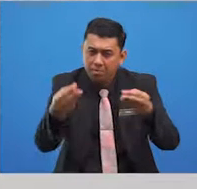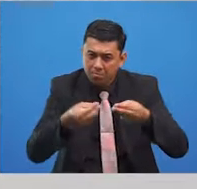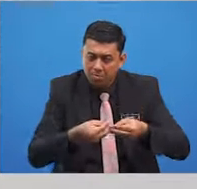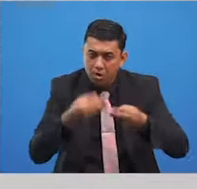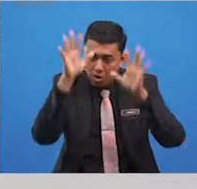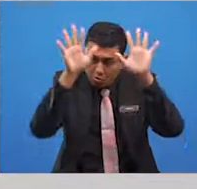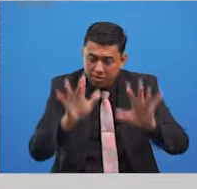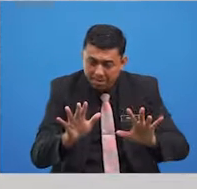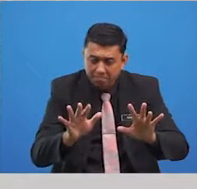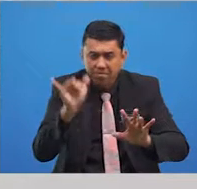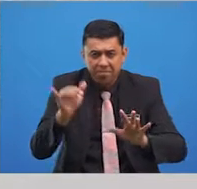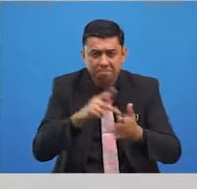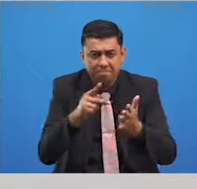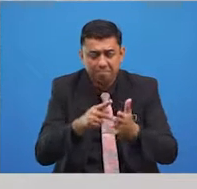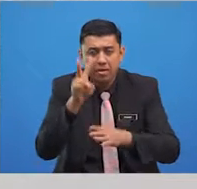hujan kira-kira